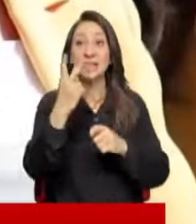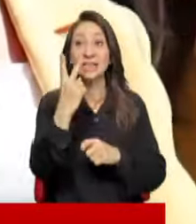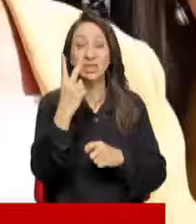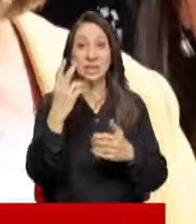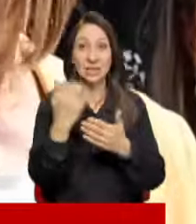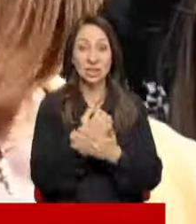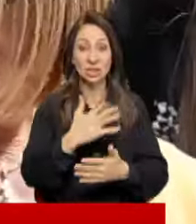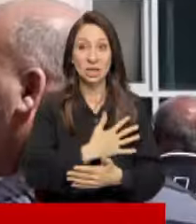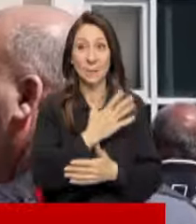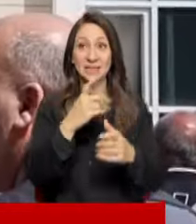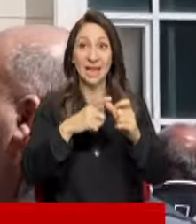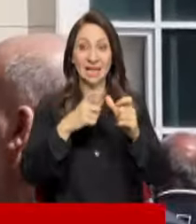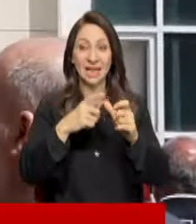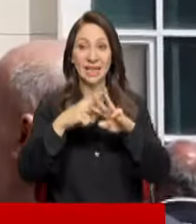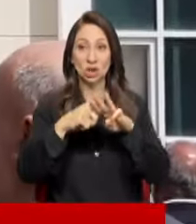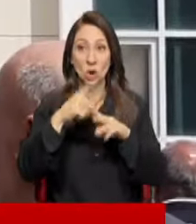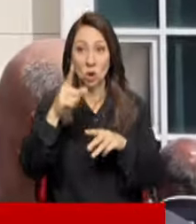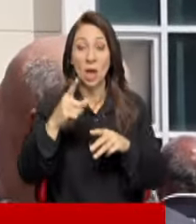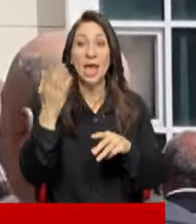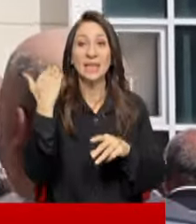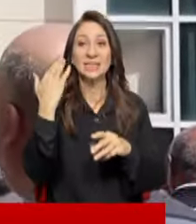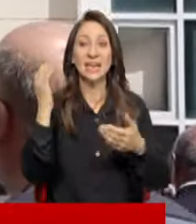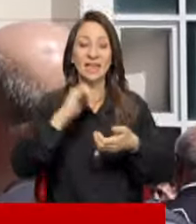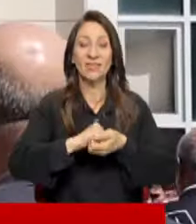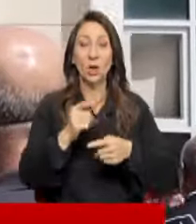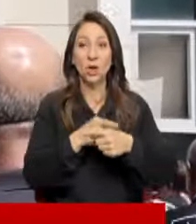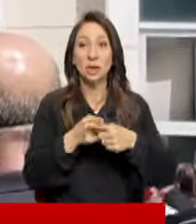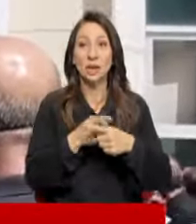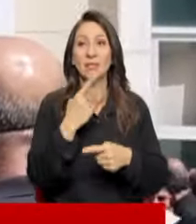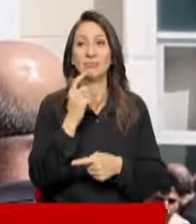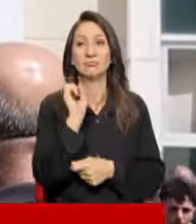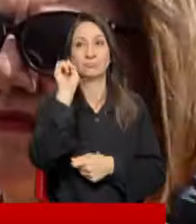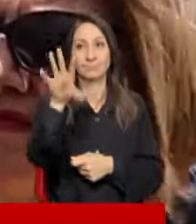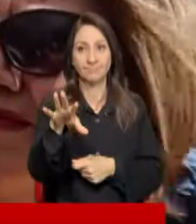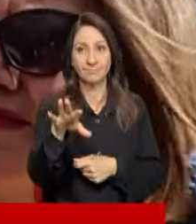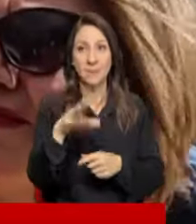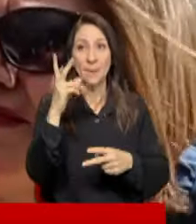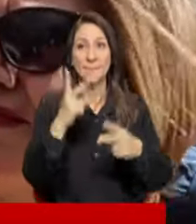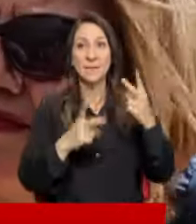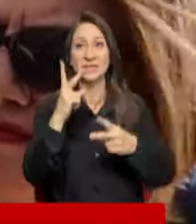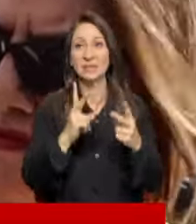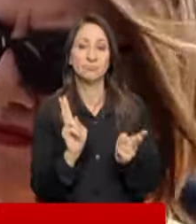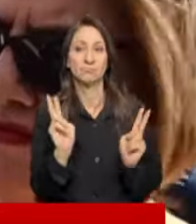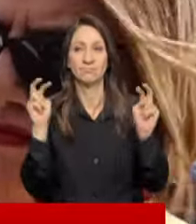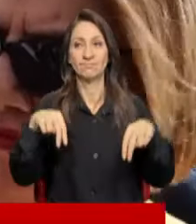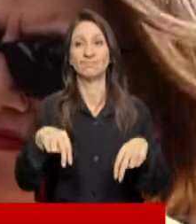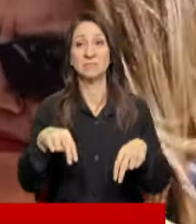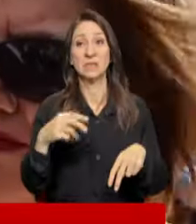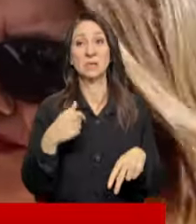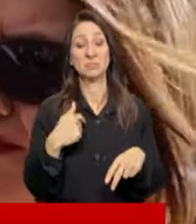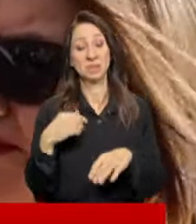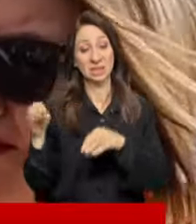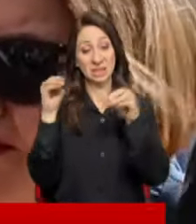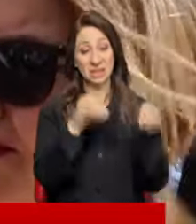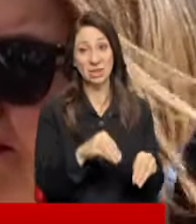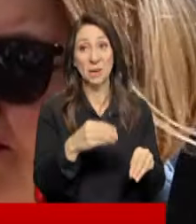kez seçilen CHP'li Selahattin Ekicioğlu eski ittifak ortaklarına göndermede bulundu. Bazıları çıktı. Biz